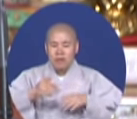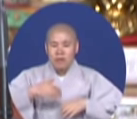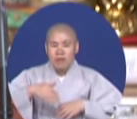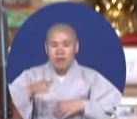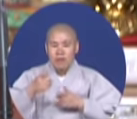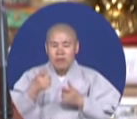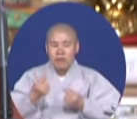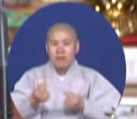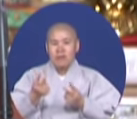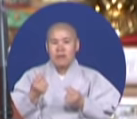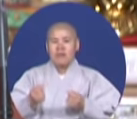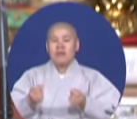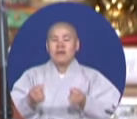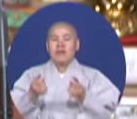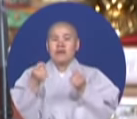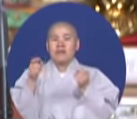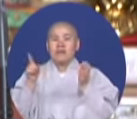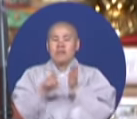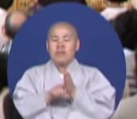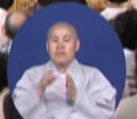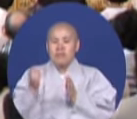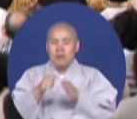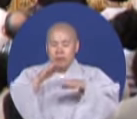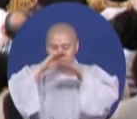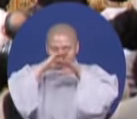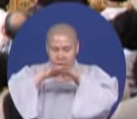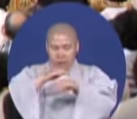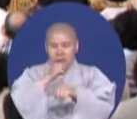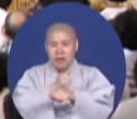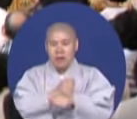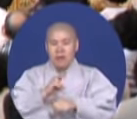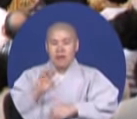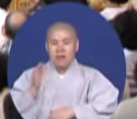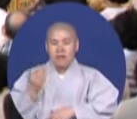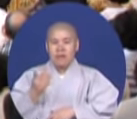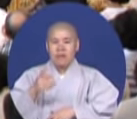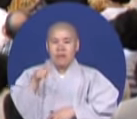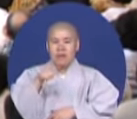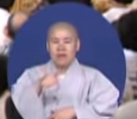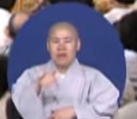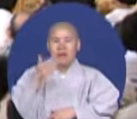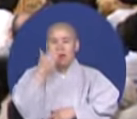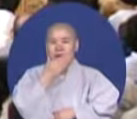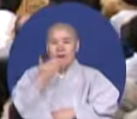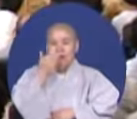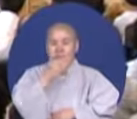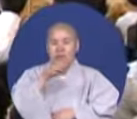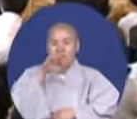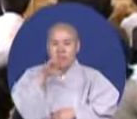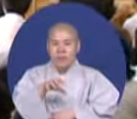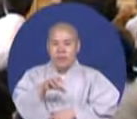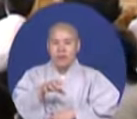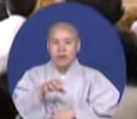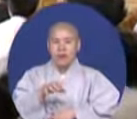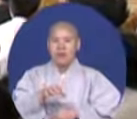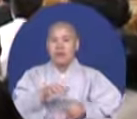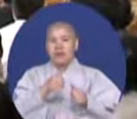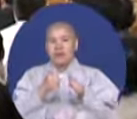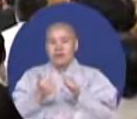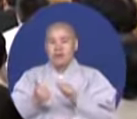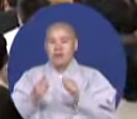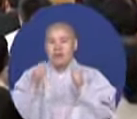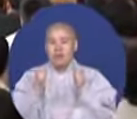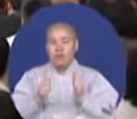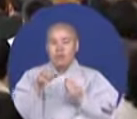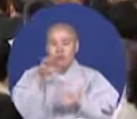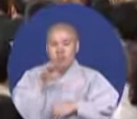그런 믿음으로 제사를 지내야 되는 겁니다. 그게 감노단이에요. 그 영가가 지금